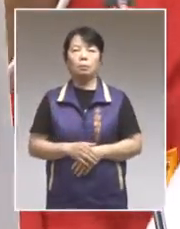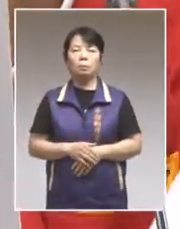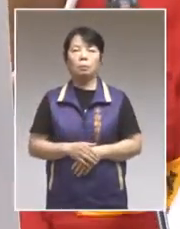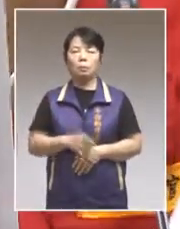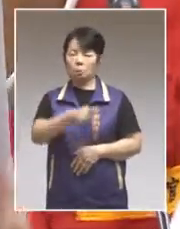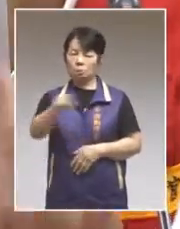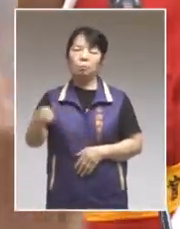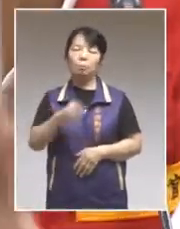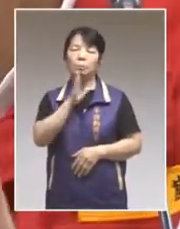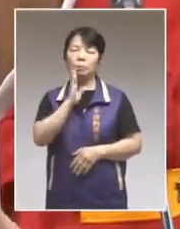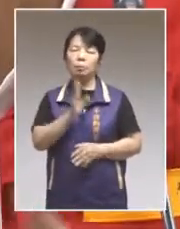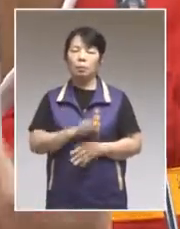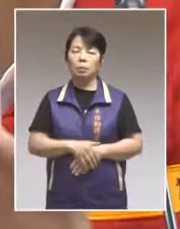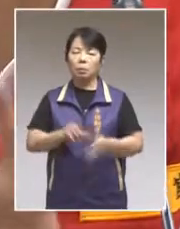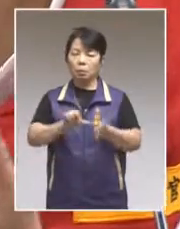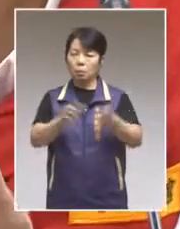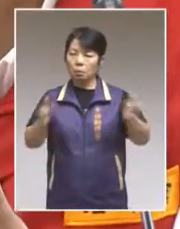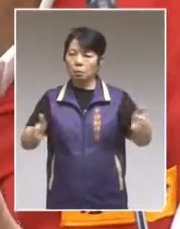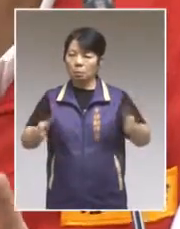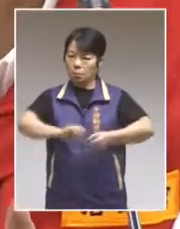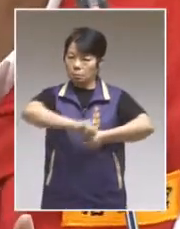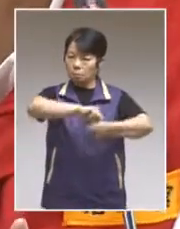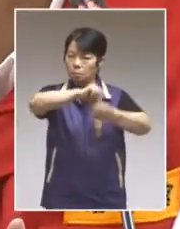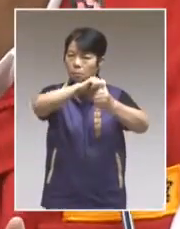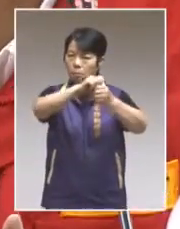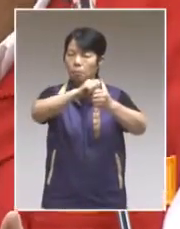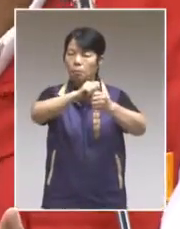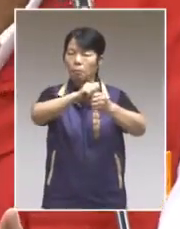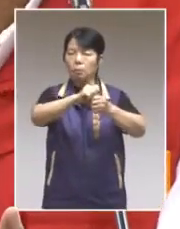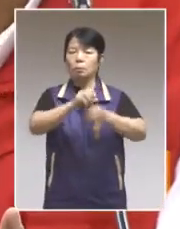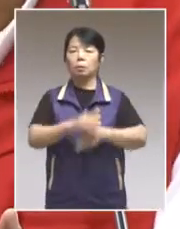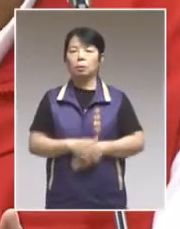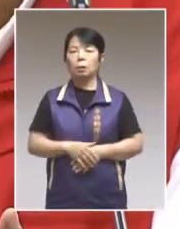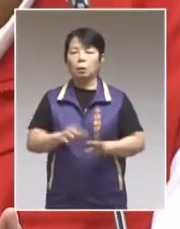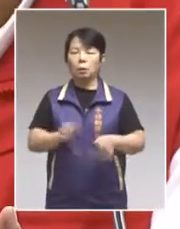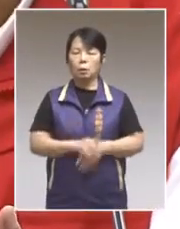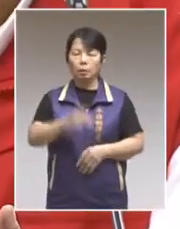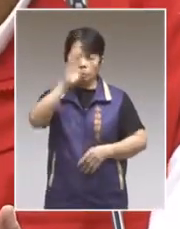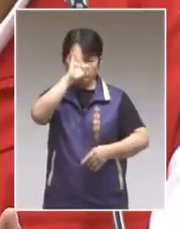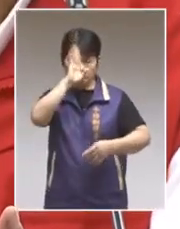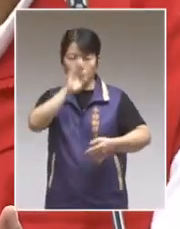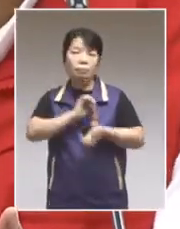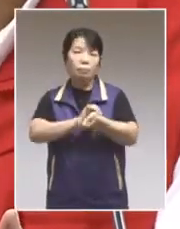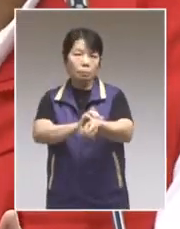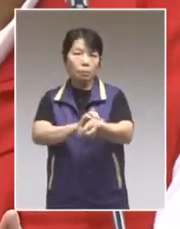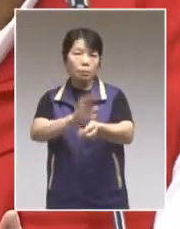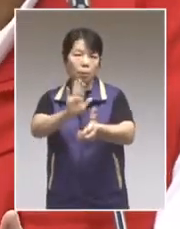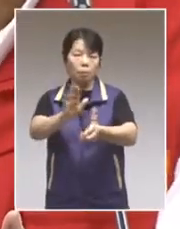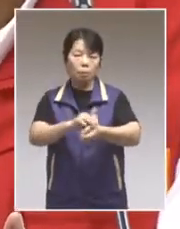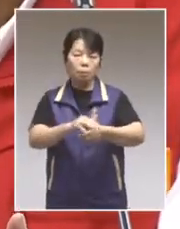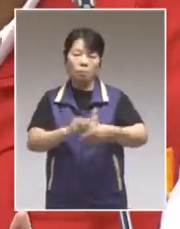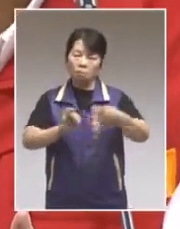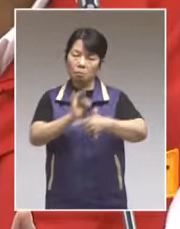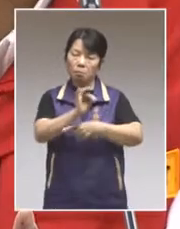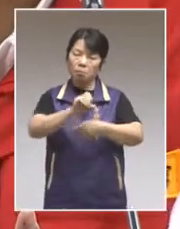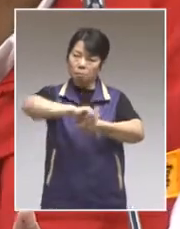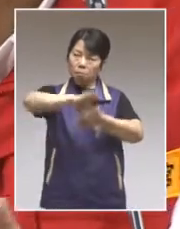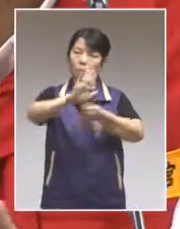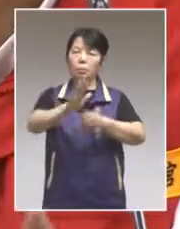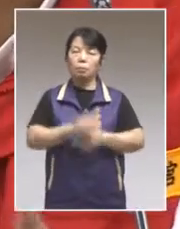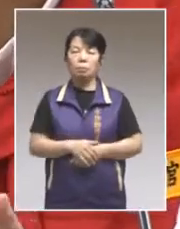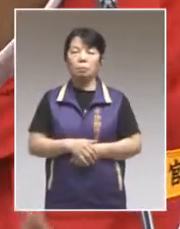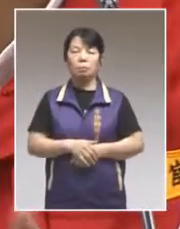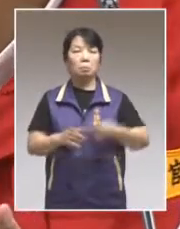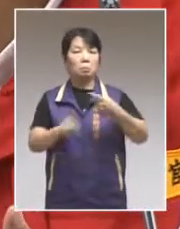几乎都是在我们这段时间增加 的部分，因症就医的比例增加，那阳性